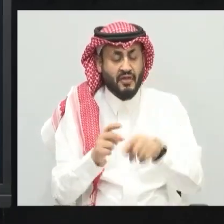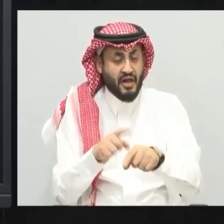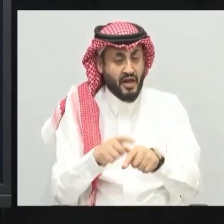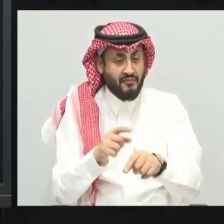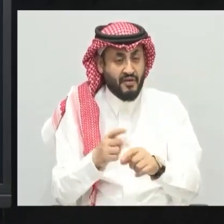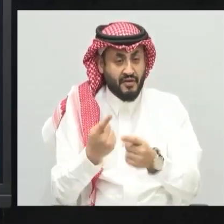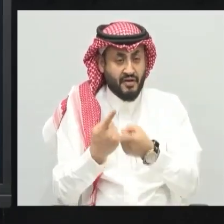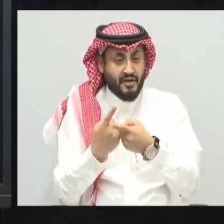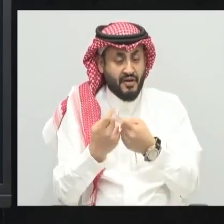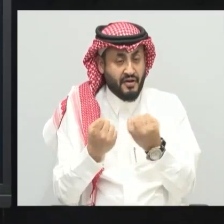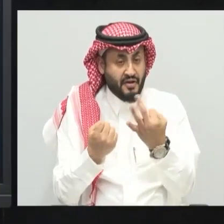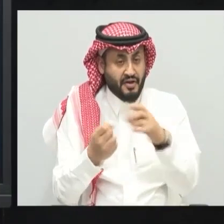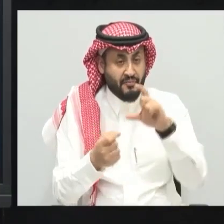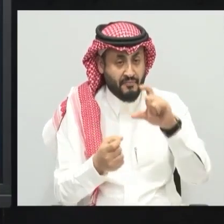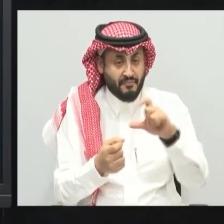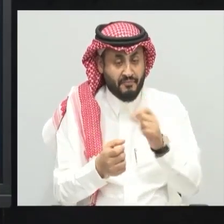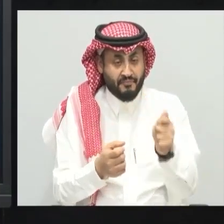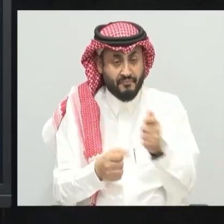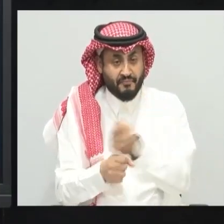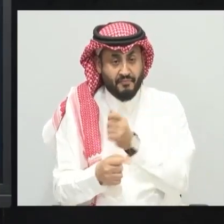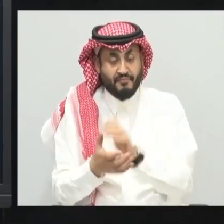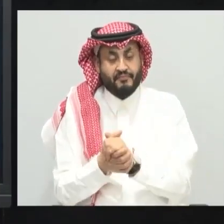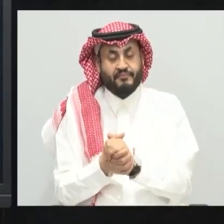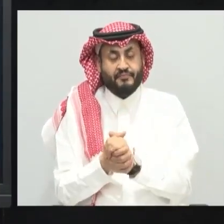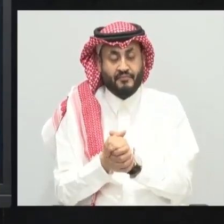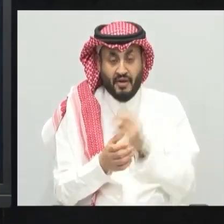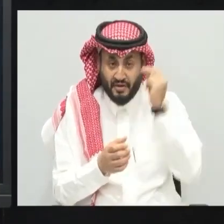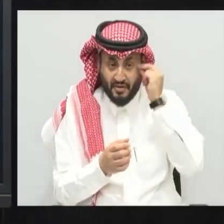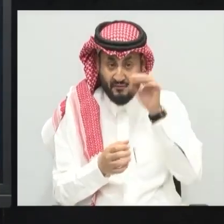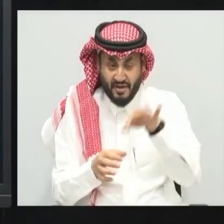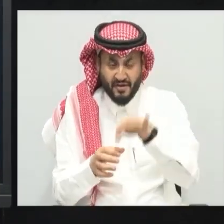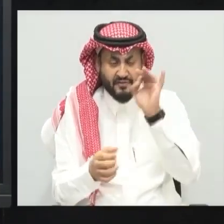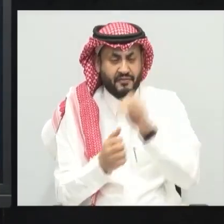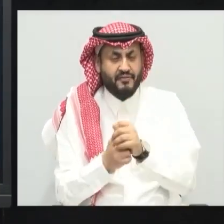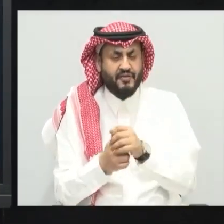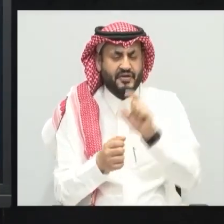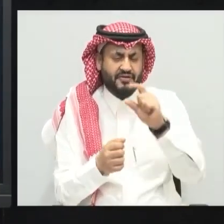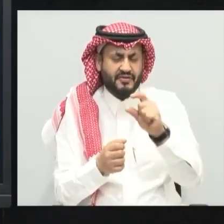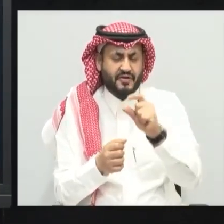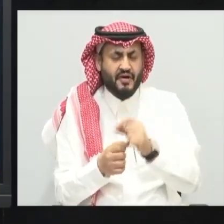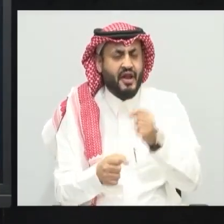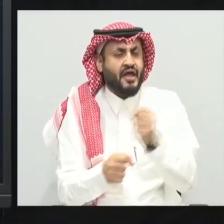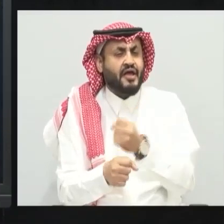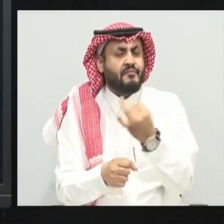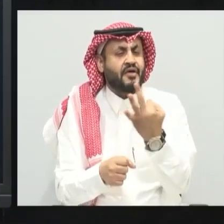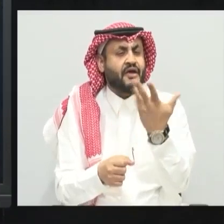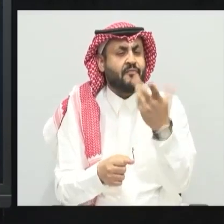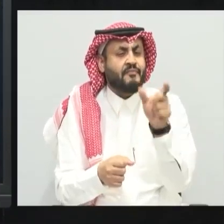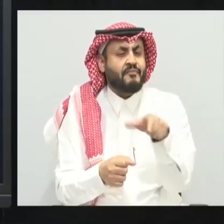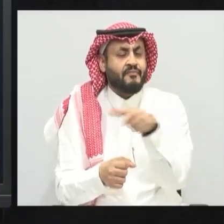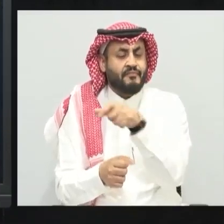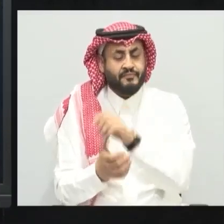العاملين فيها محدودا وهذا احد الاعتبارات في تحديد هل المشروع هو مشروع صغير او لا